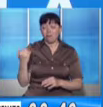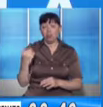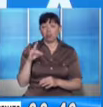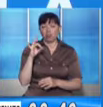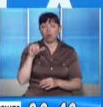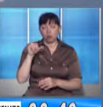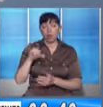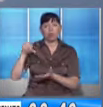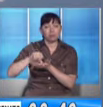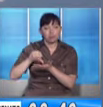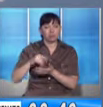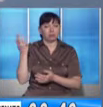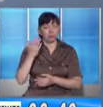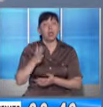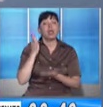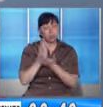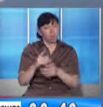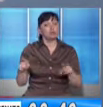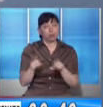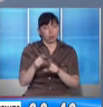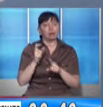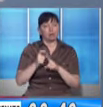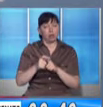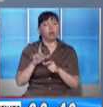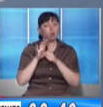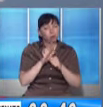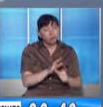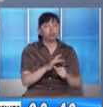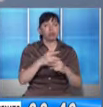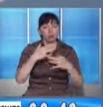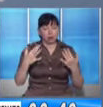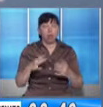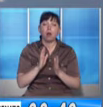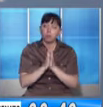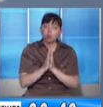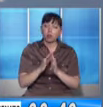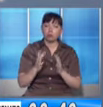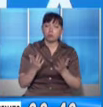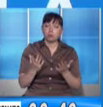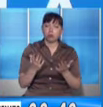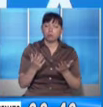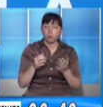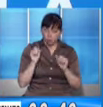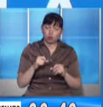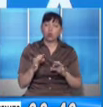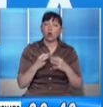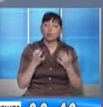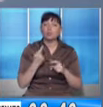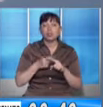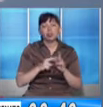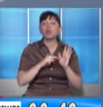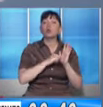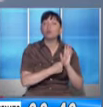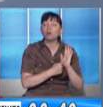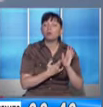dumneavoastră, Renato Osati, se conțin astfel de mesaje. Vreau să vă rog să comentați acest mesaj. Domnule